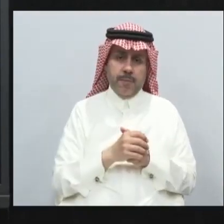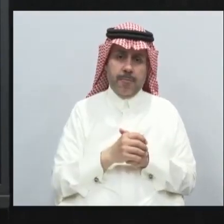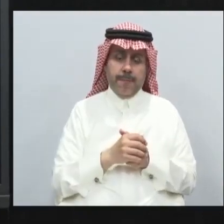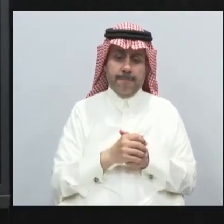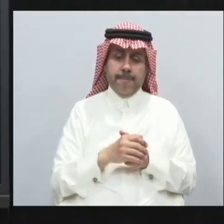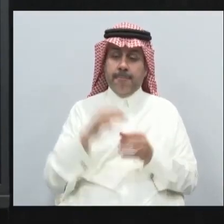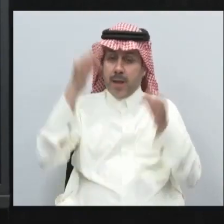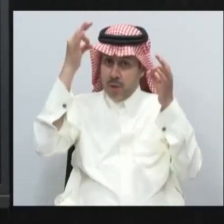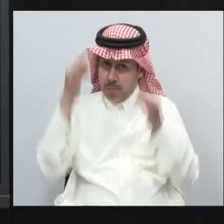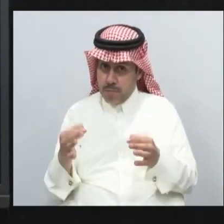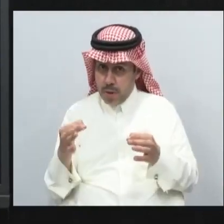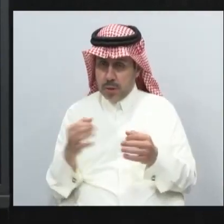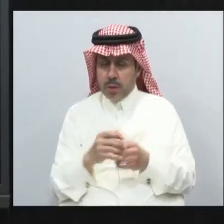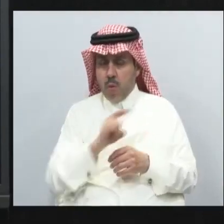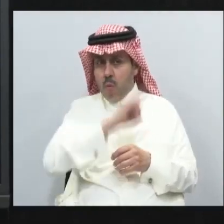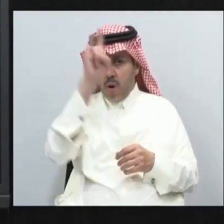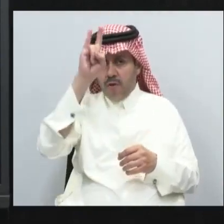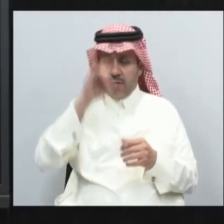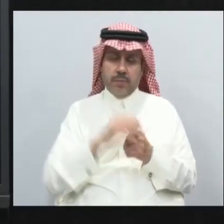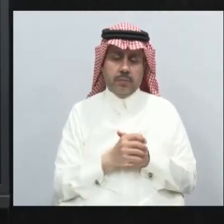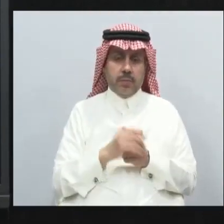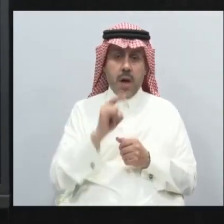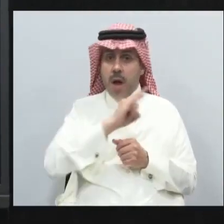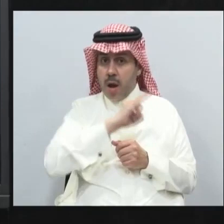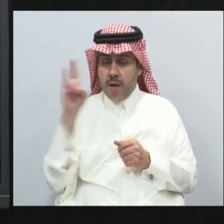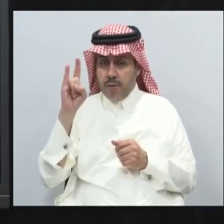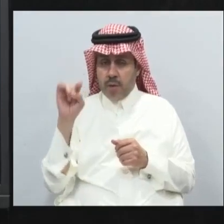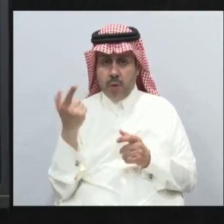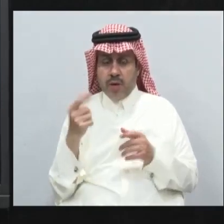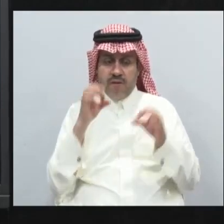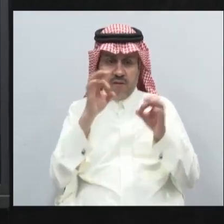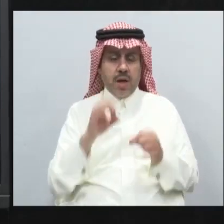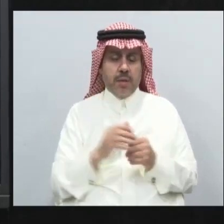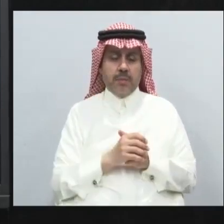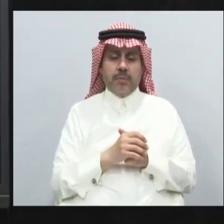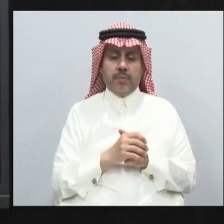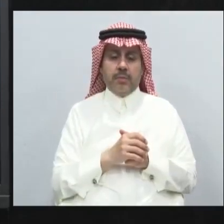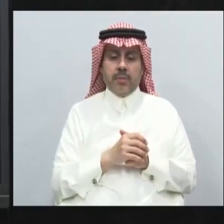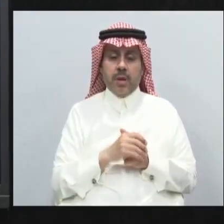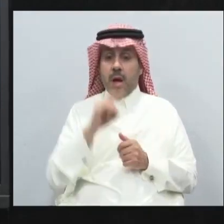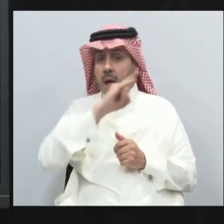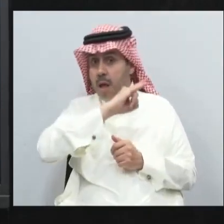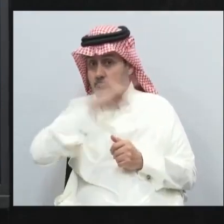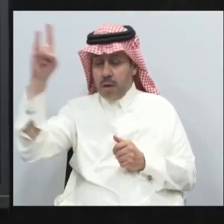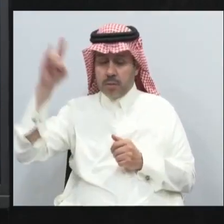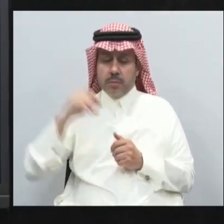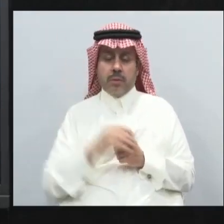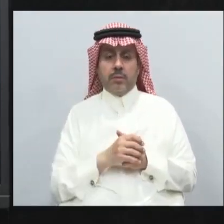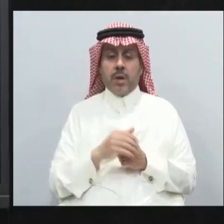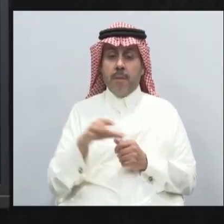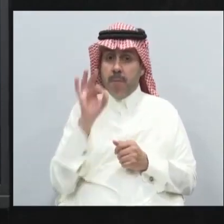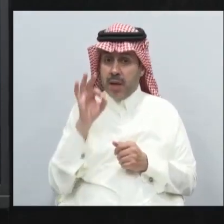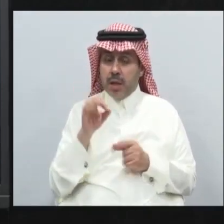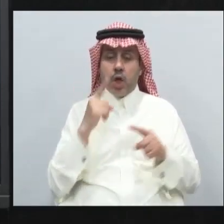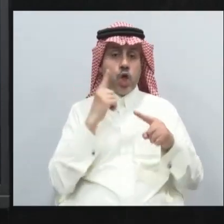من اين اتينا بالنفي ما رايكم نعم من الجزء الاول فمن